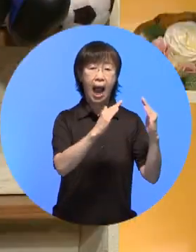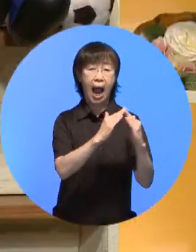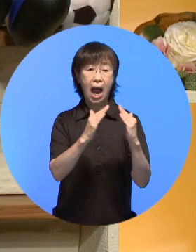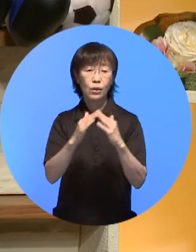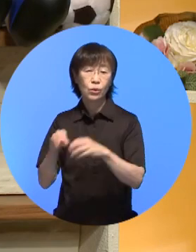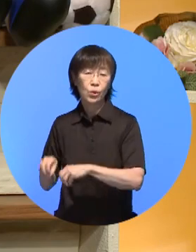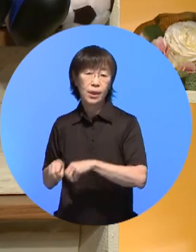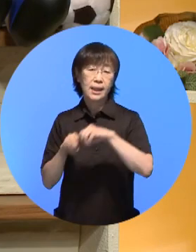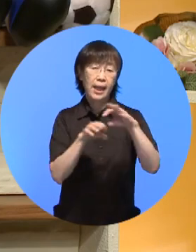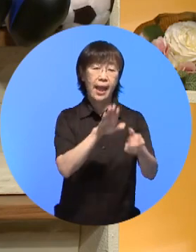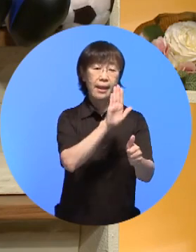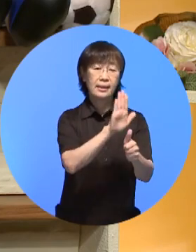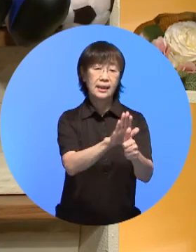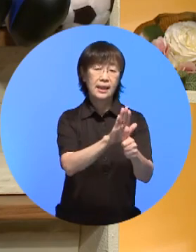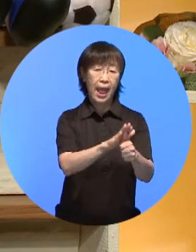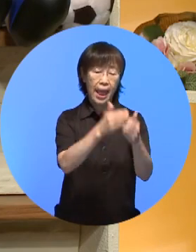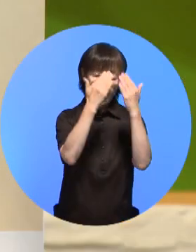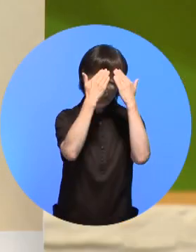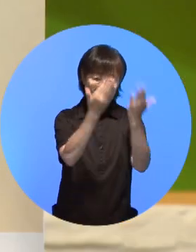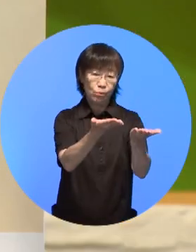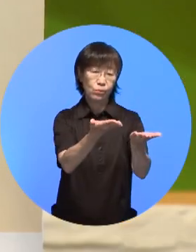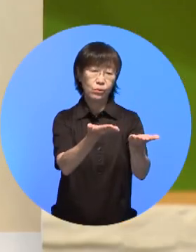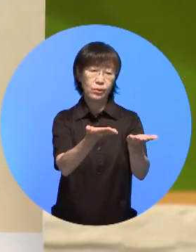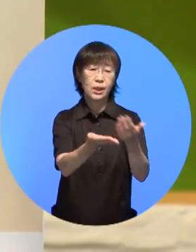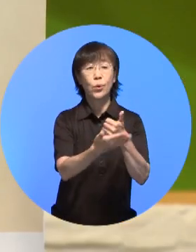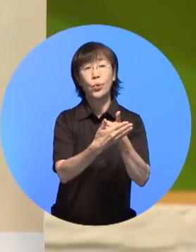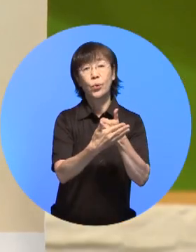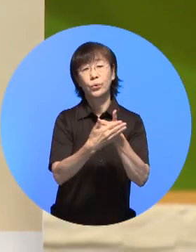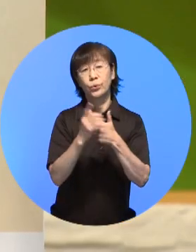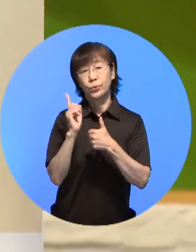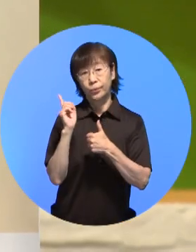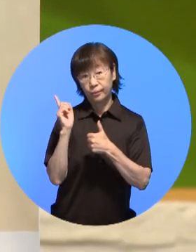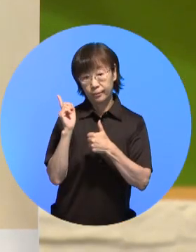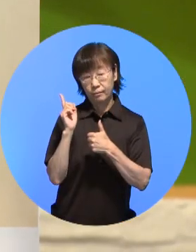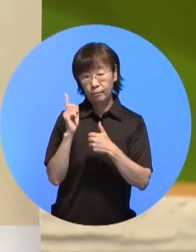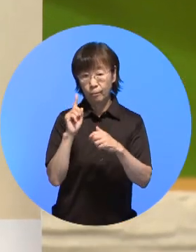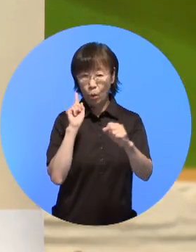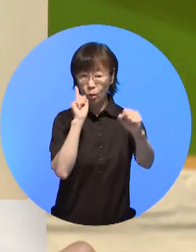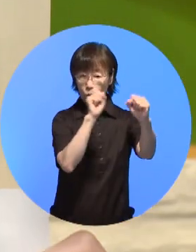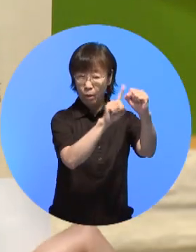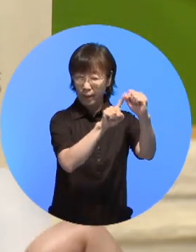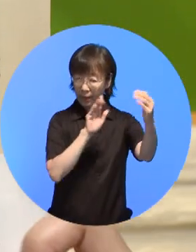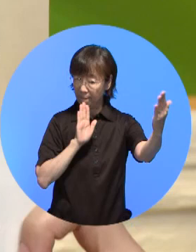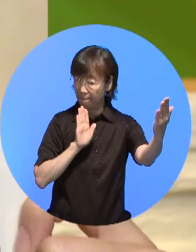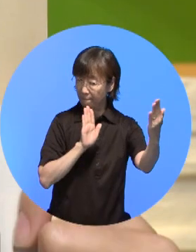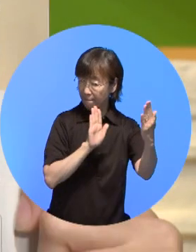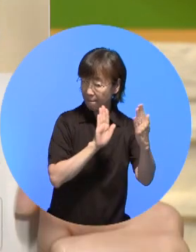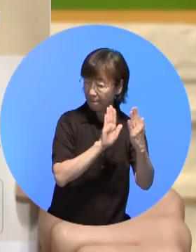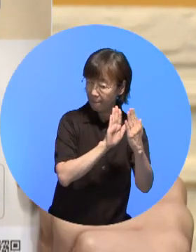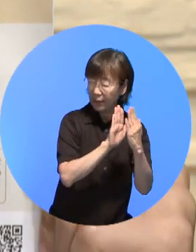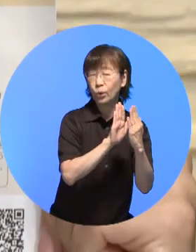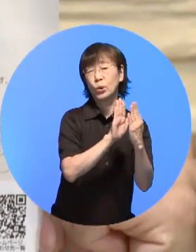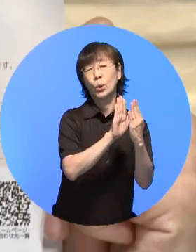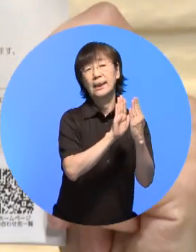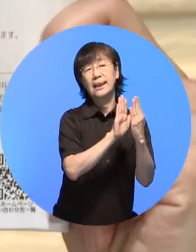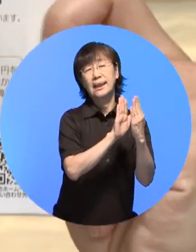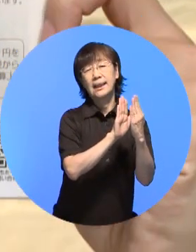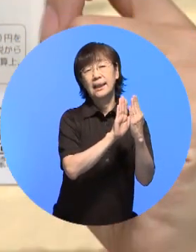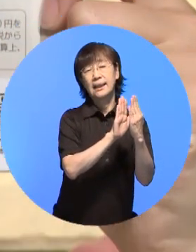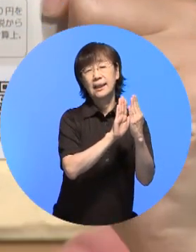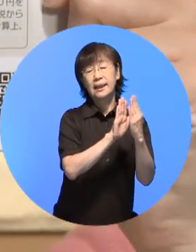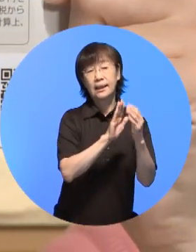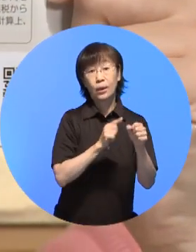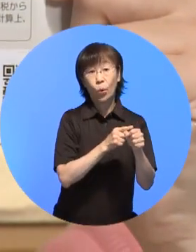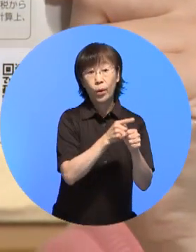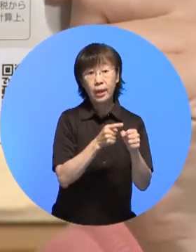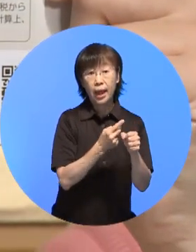天支援寄付に協力をとありますえ皆さんのご協力のおかげでえ目標額2億円まであと少しというところまで来ていますこれ